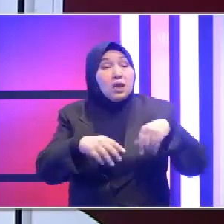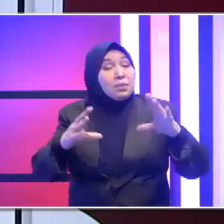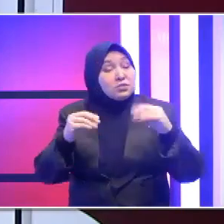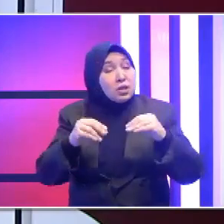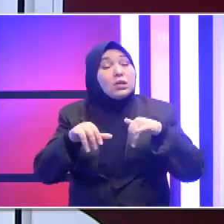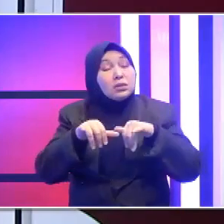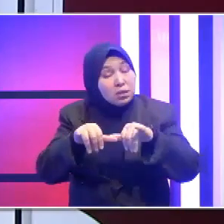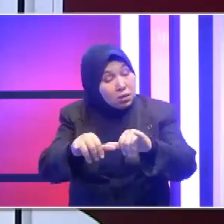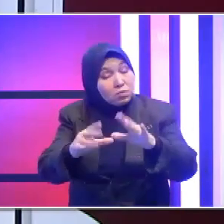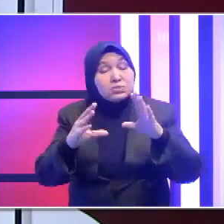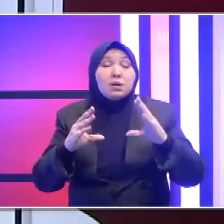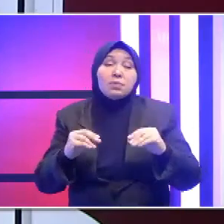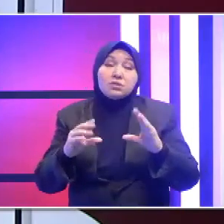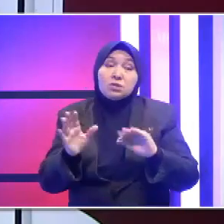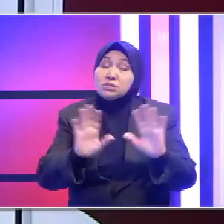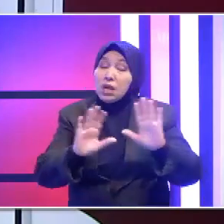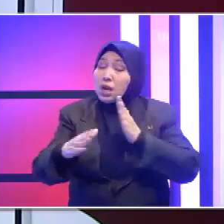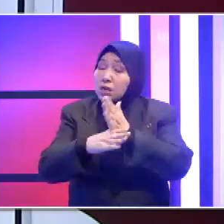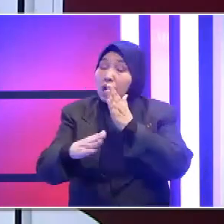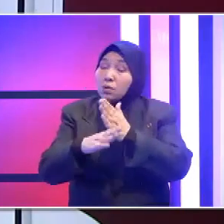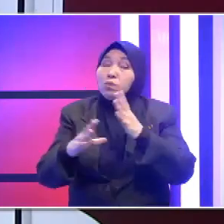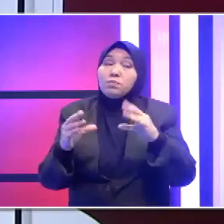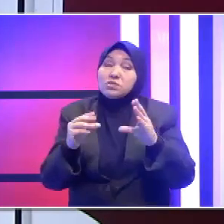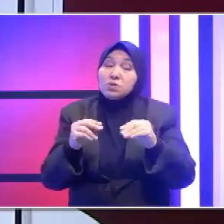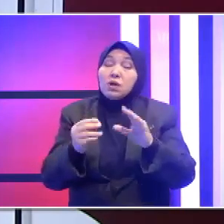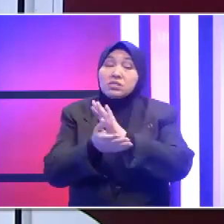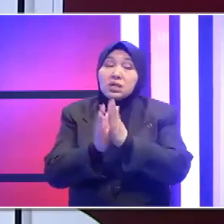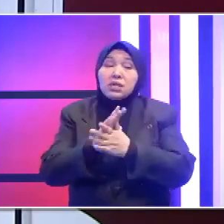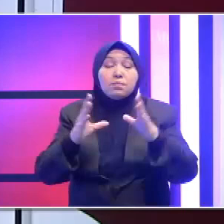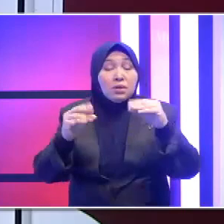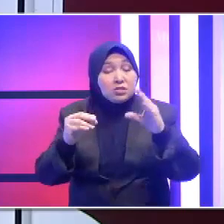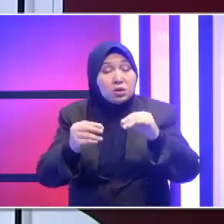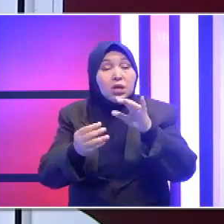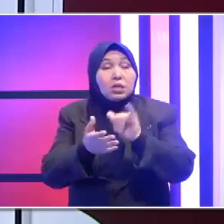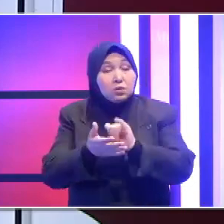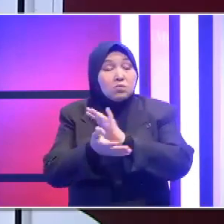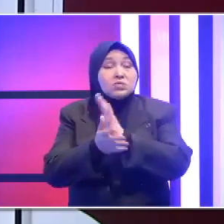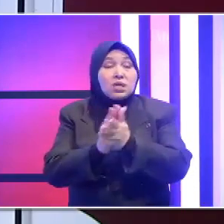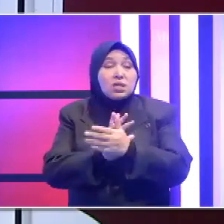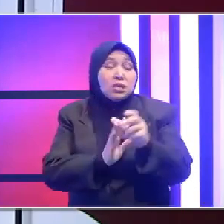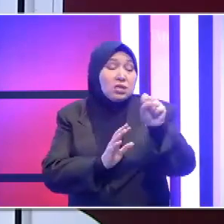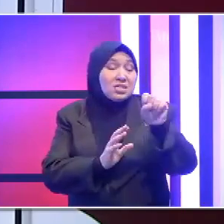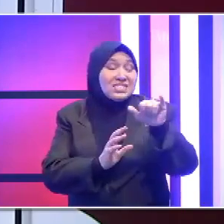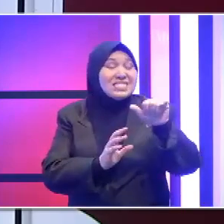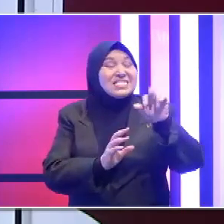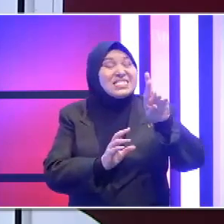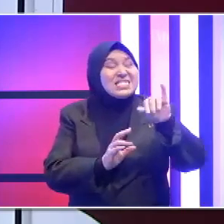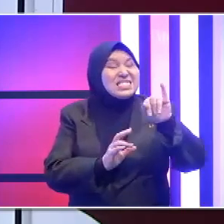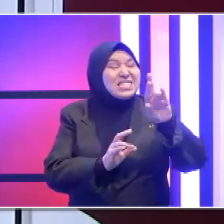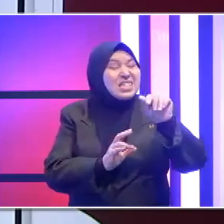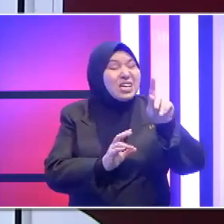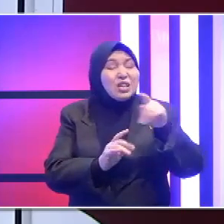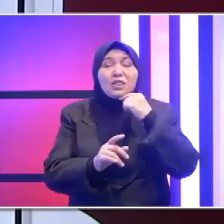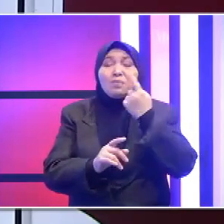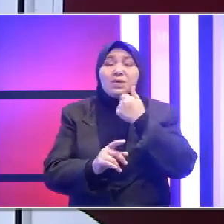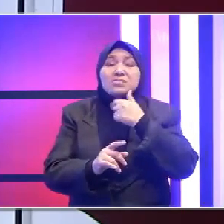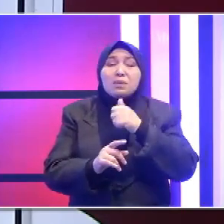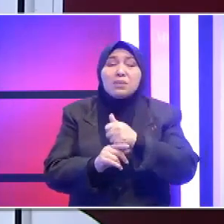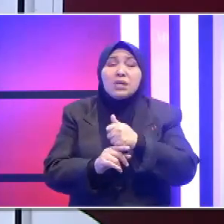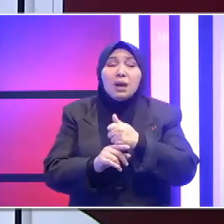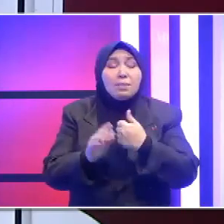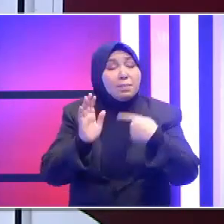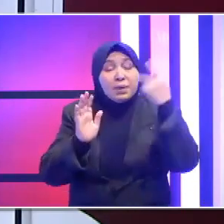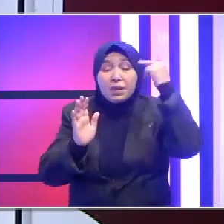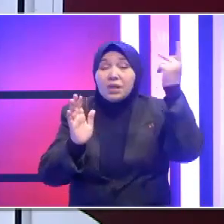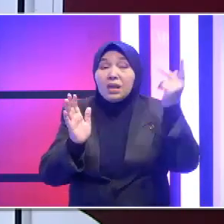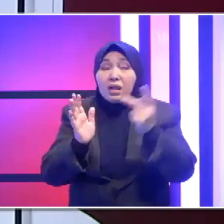kita terus kamu suara kita jangan ganggu bersuara maka musyawarah itu jadi Syirik tetapi Siapakah yang memperkenalkan